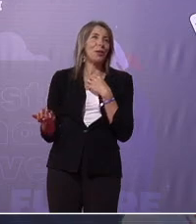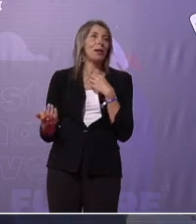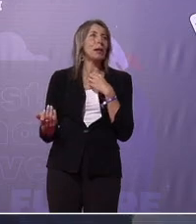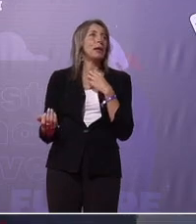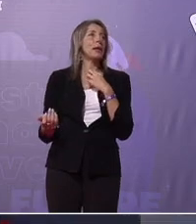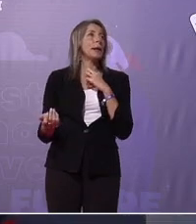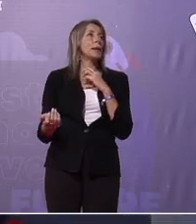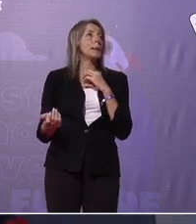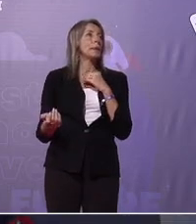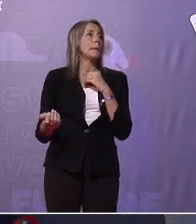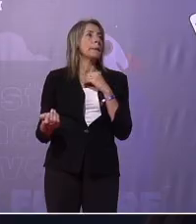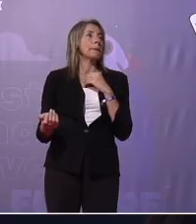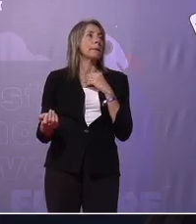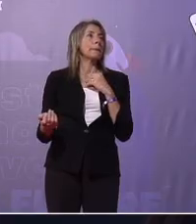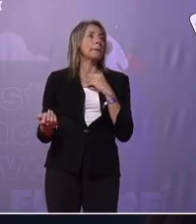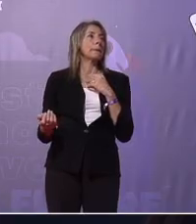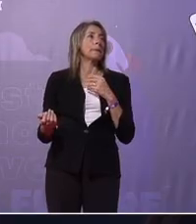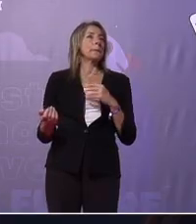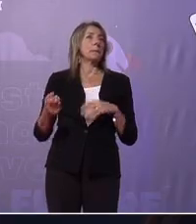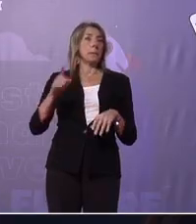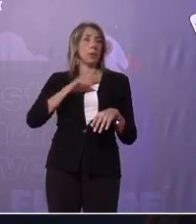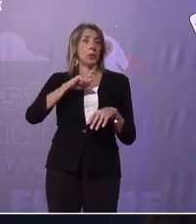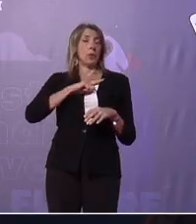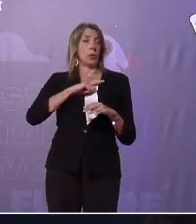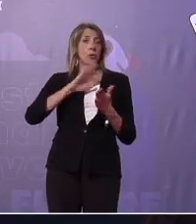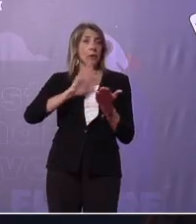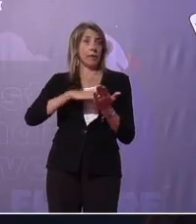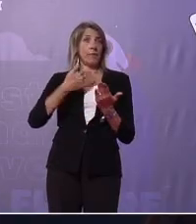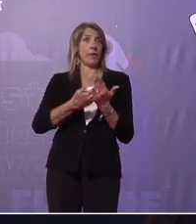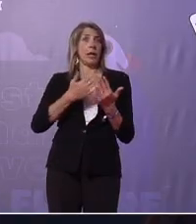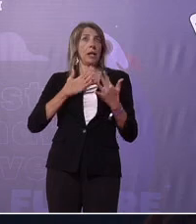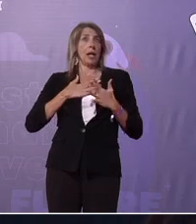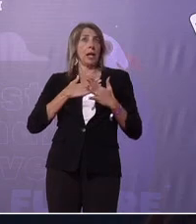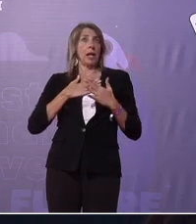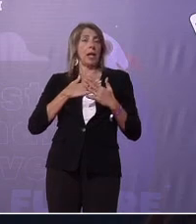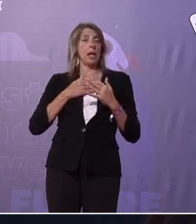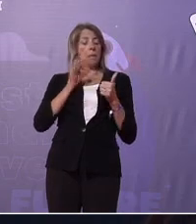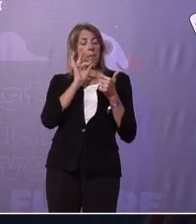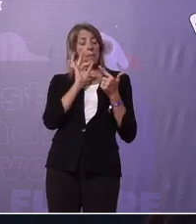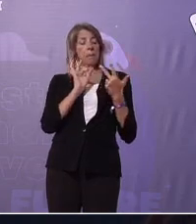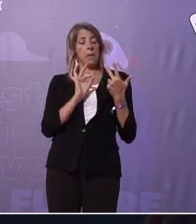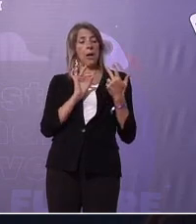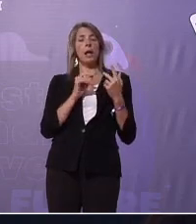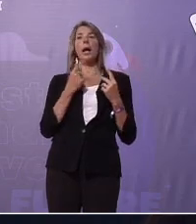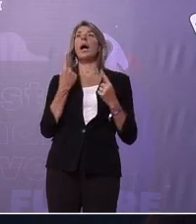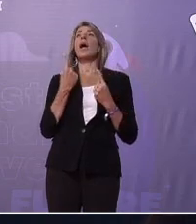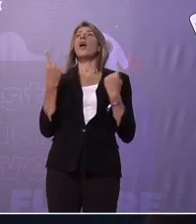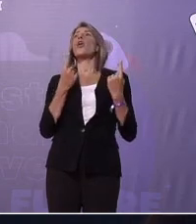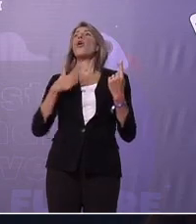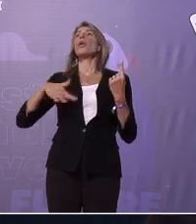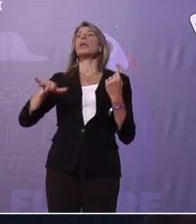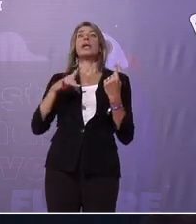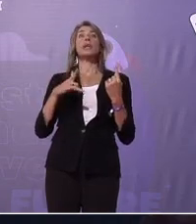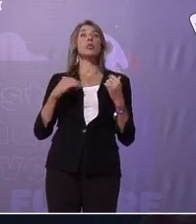ehm prendere le nostre valenze i nostri atù ma pensare che siamo collocati però in un contesto che non è più né né cittadino né